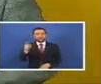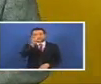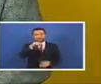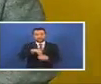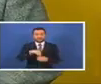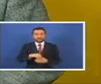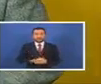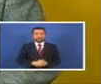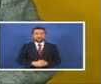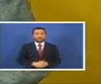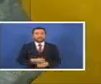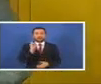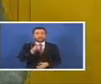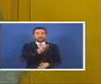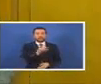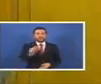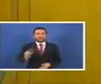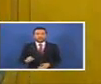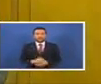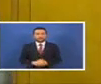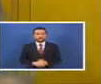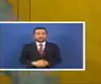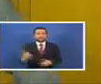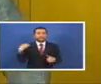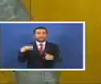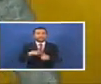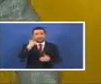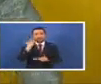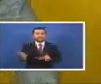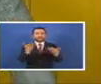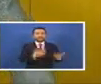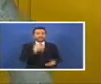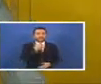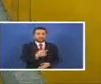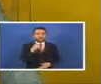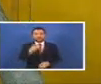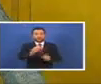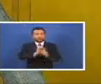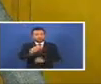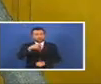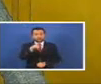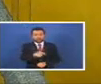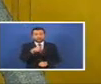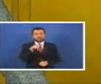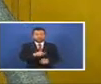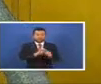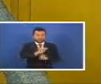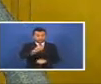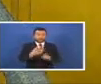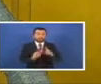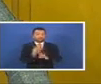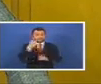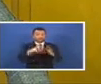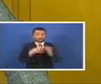için hocalarımıza tekrar hoş geldiniz diyorum. Bu zulmü, bu zulmün